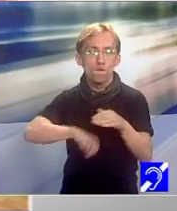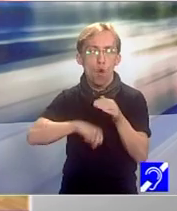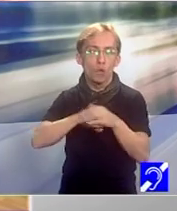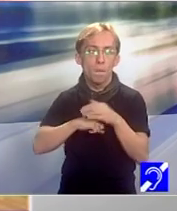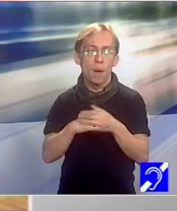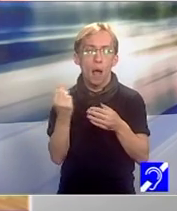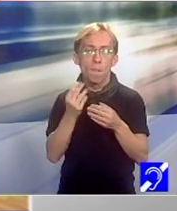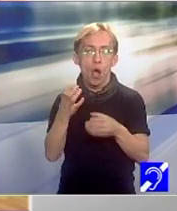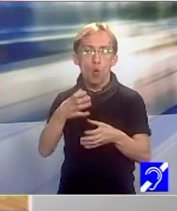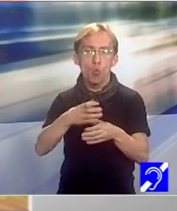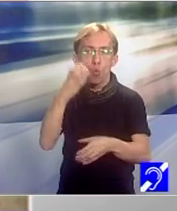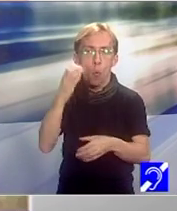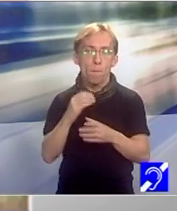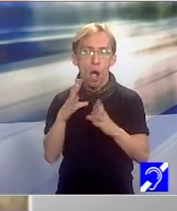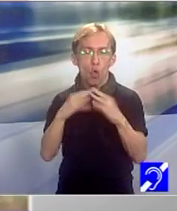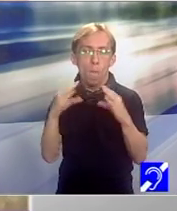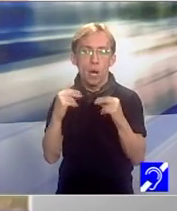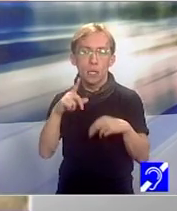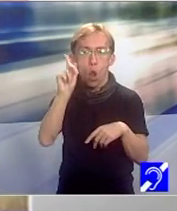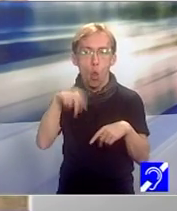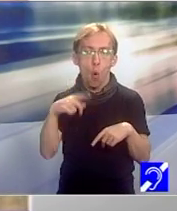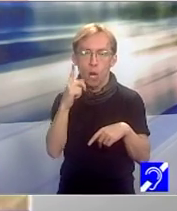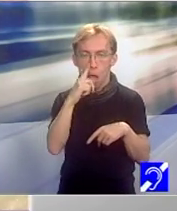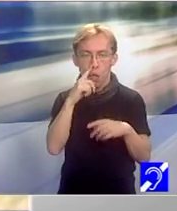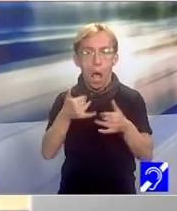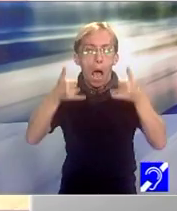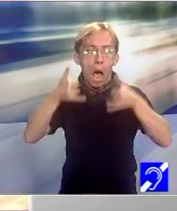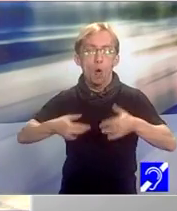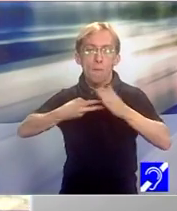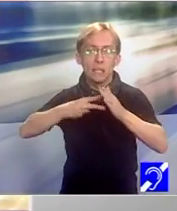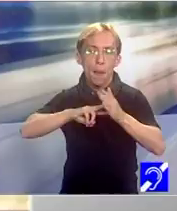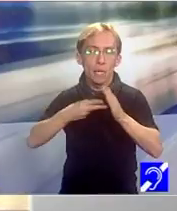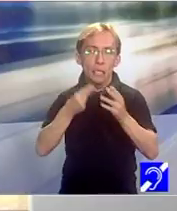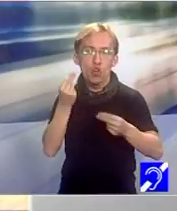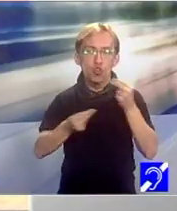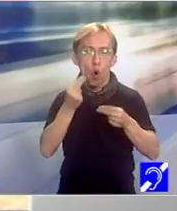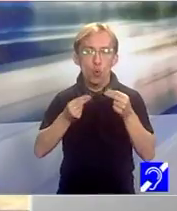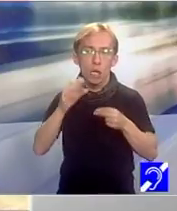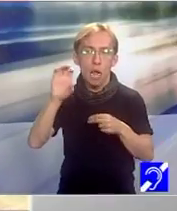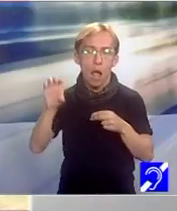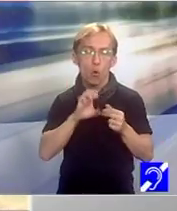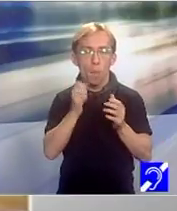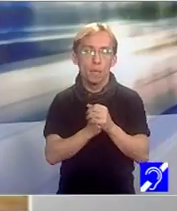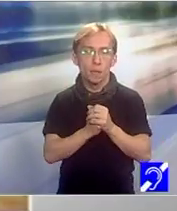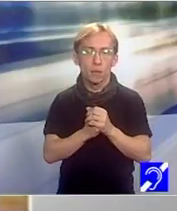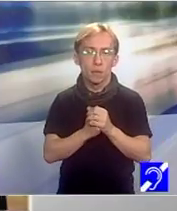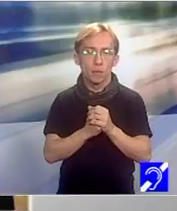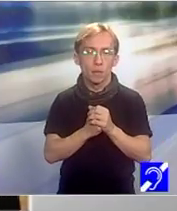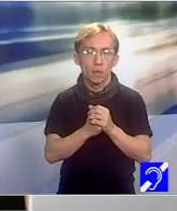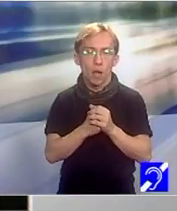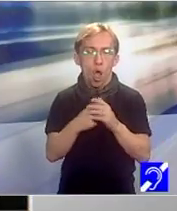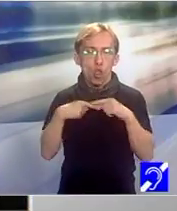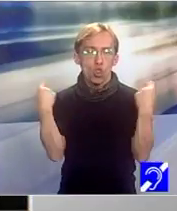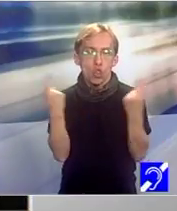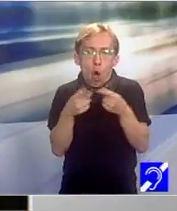Cupa României în luna mai. Acum se pregătesc de Jocurile Paralimpice Europene de tineret și au un as în mânecă. Suntem uniți,